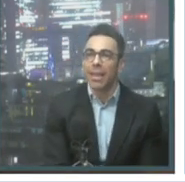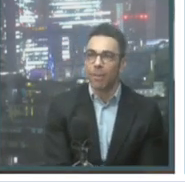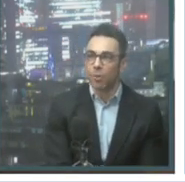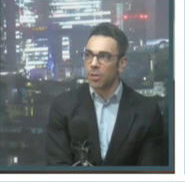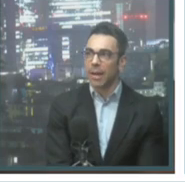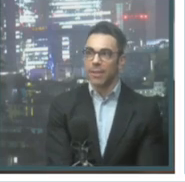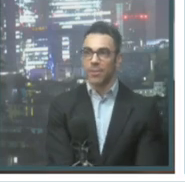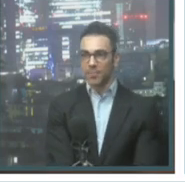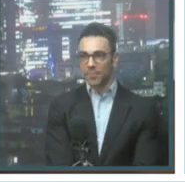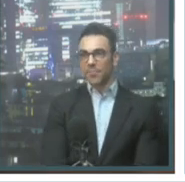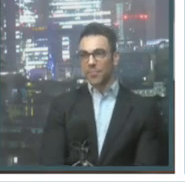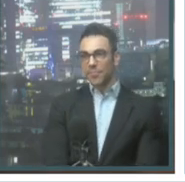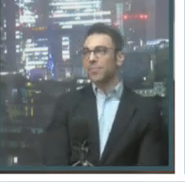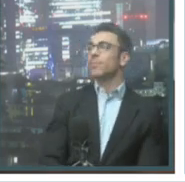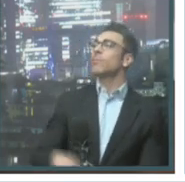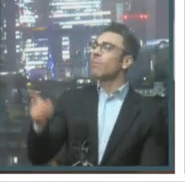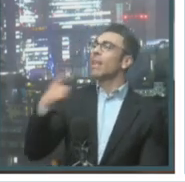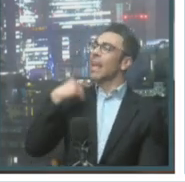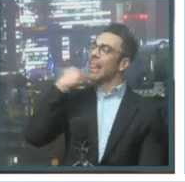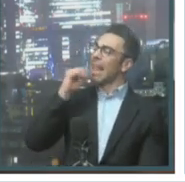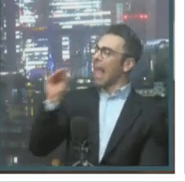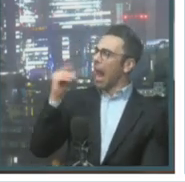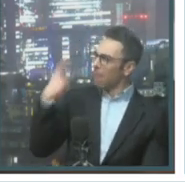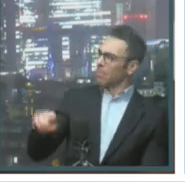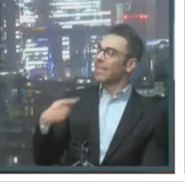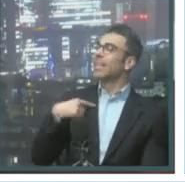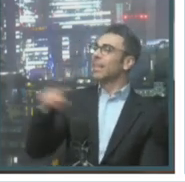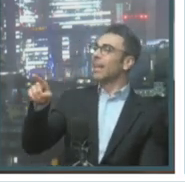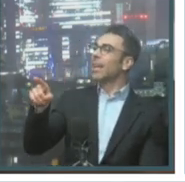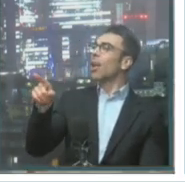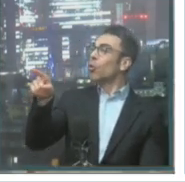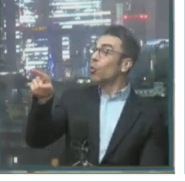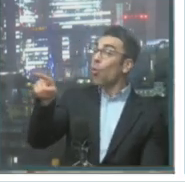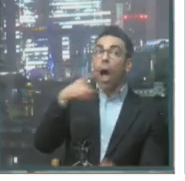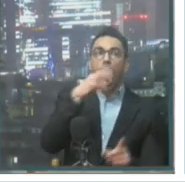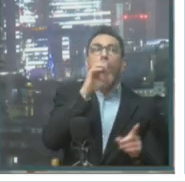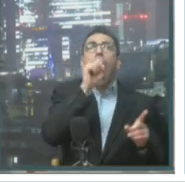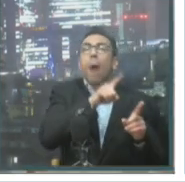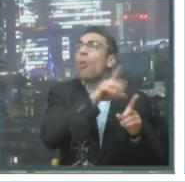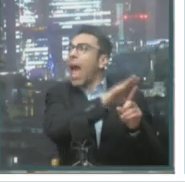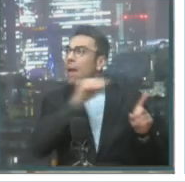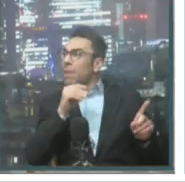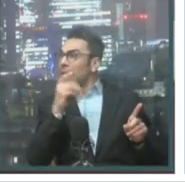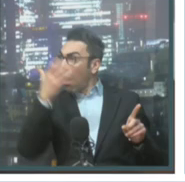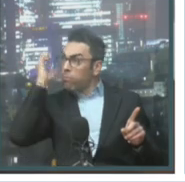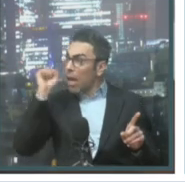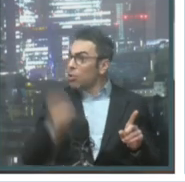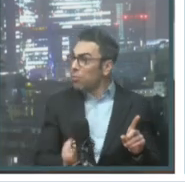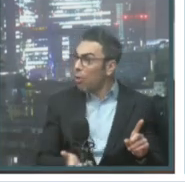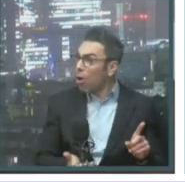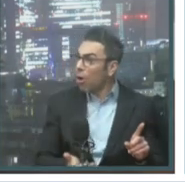come la mettiamo dice bravi se mandiamo infatti sono chiesti a quando limitazione di braccio a questo punto anche